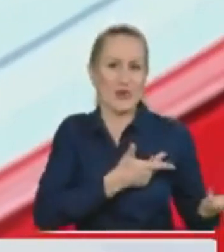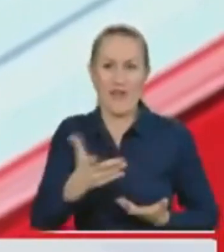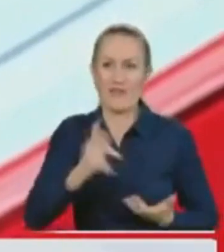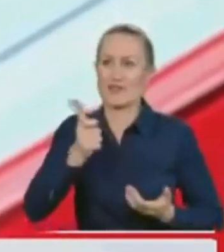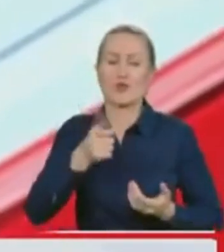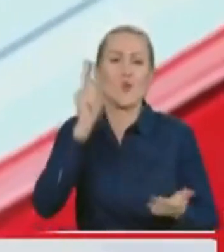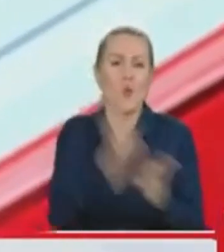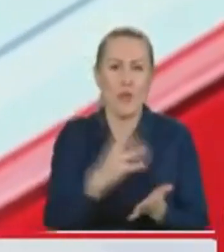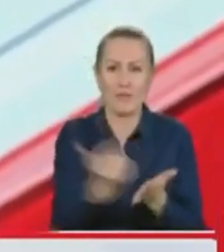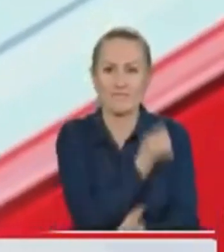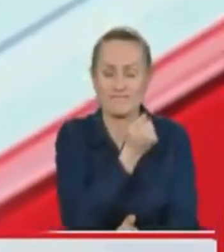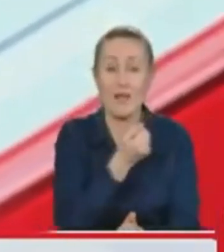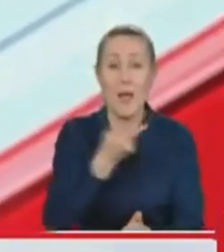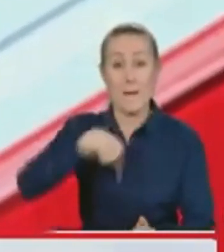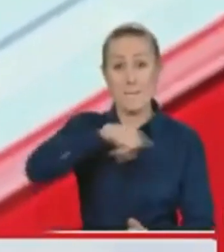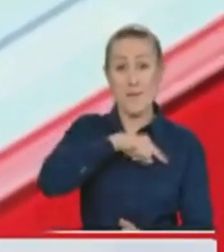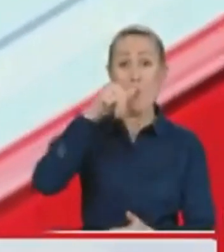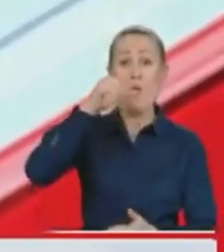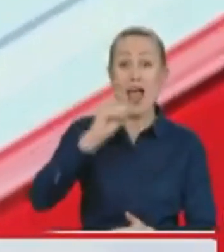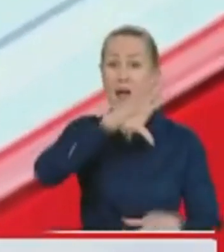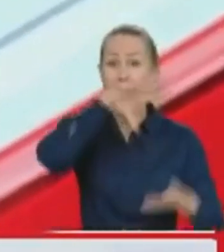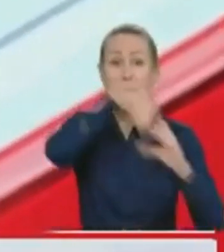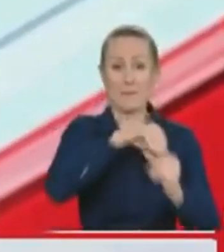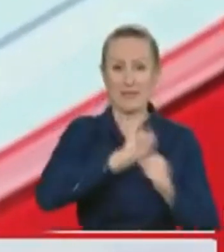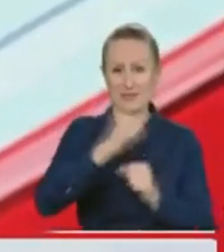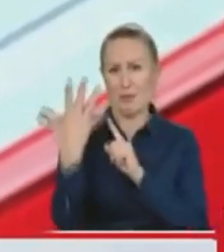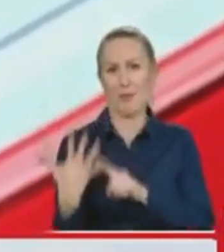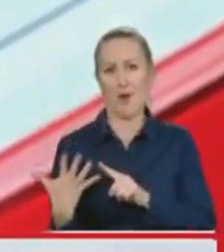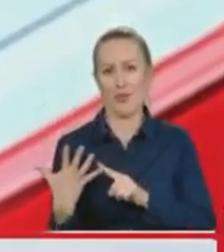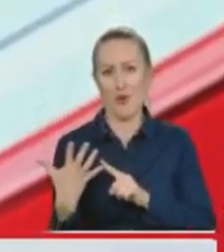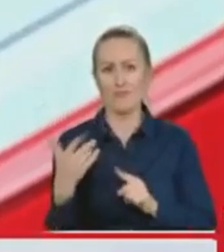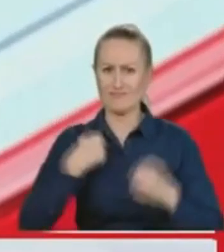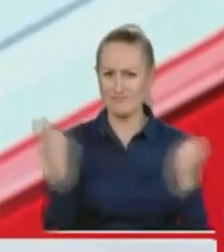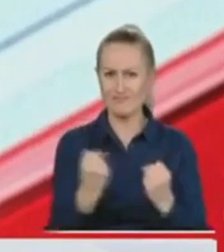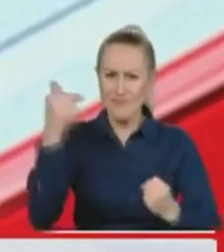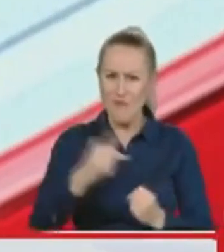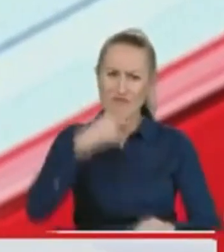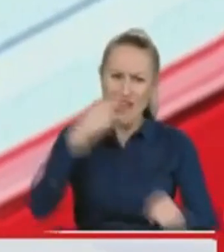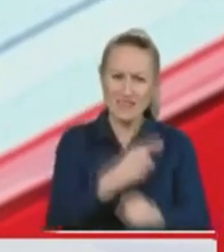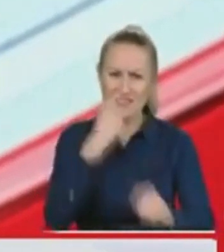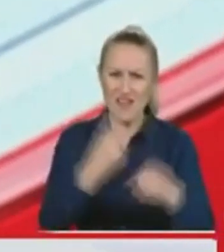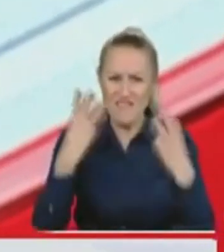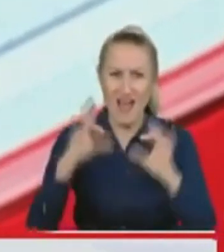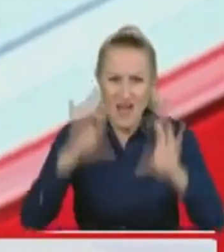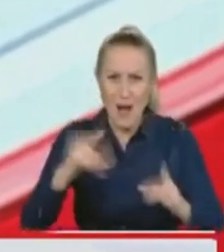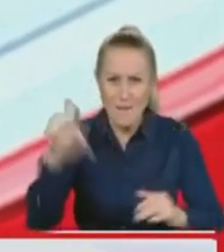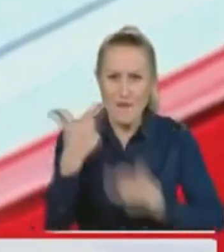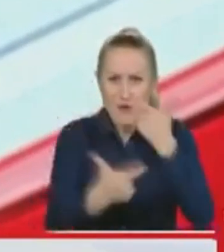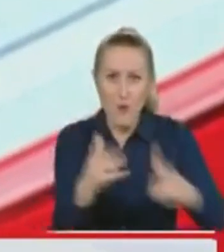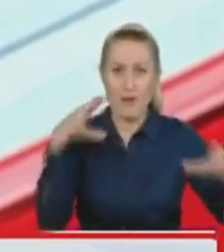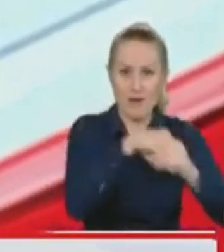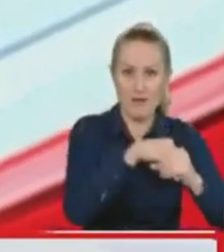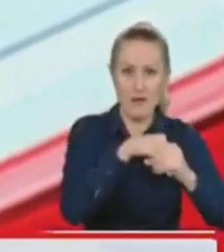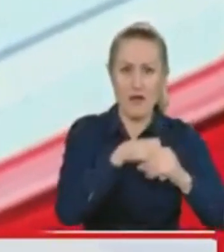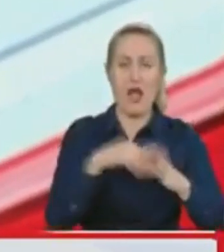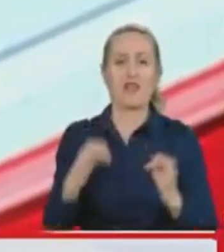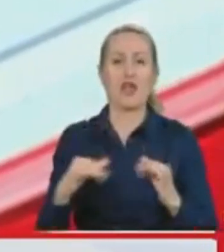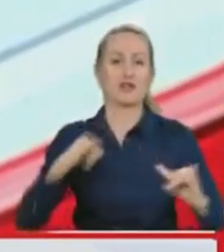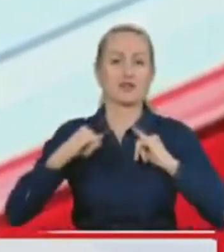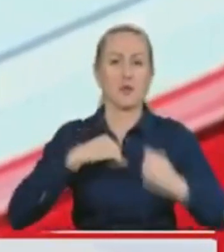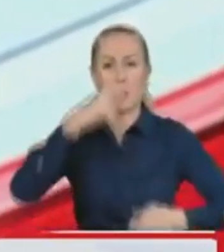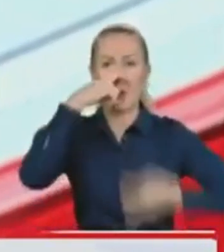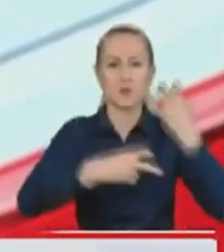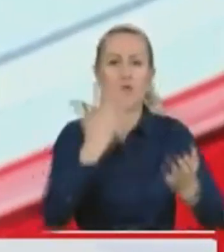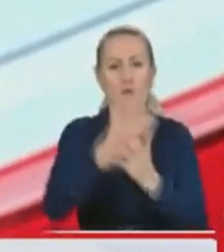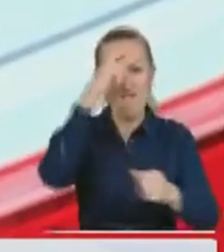налагодити. Ми, п'ята сила в Європейському Союзі, і ми повинні приймати найважливіші рішення. А сьогодні, на жаль, уряд лише шукає